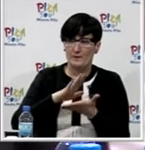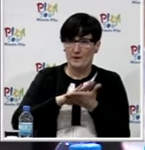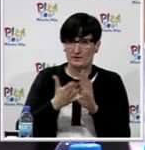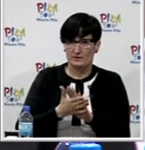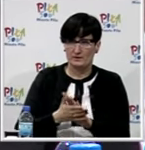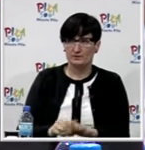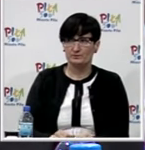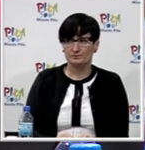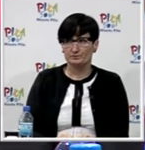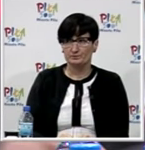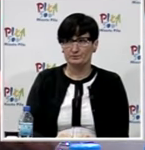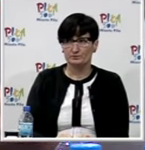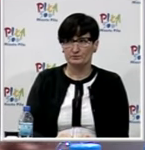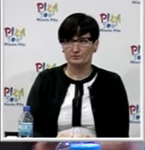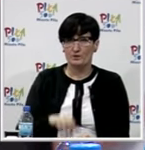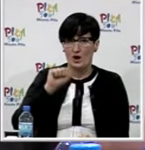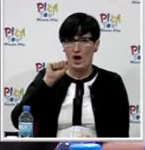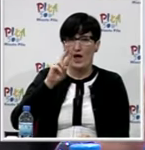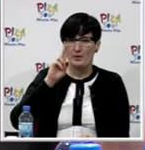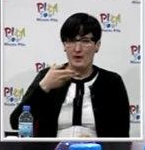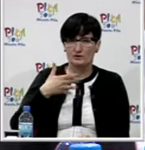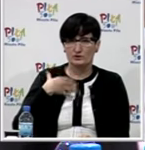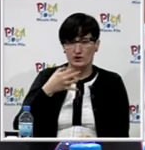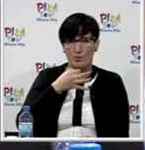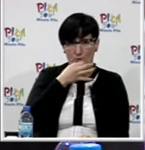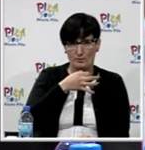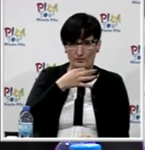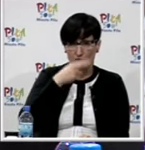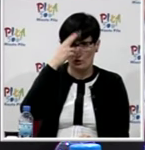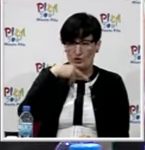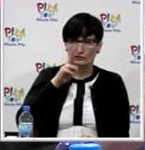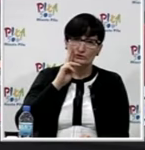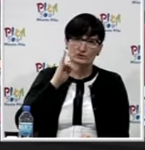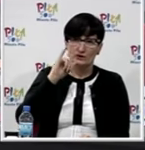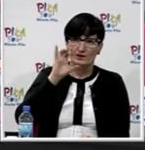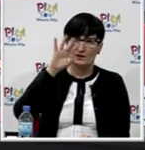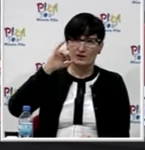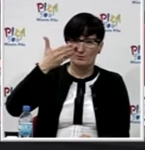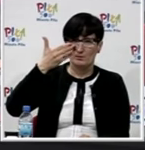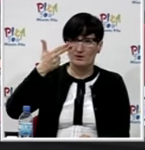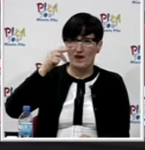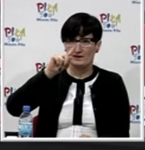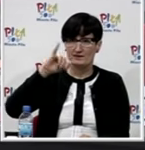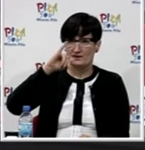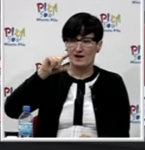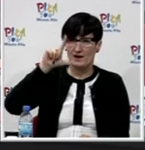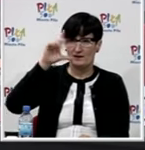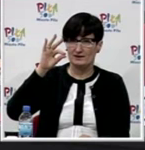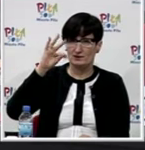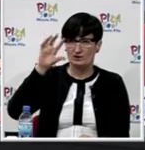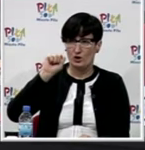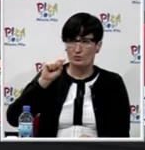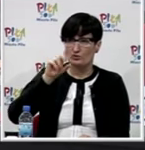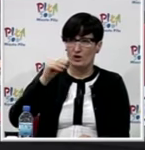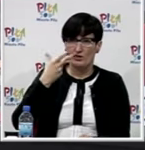też chciałabym podpowiedzieć tym rodzicom i tym gimnazjalistom, którym nie udało się dotrzeć do nas,